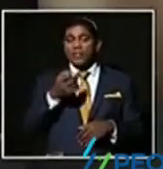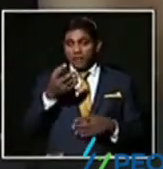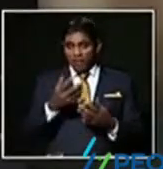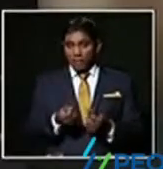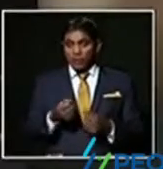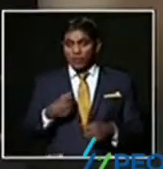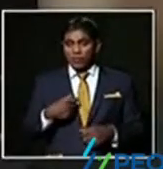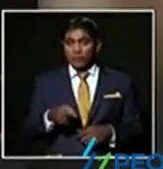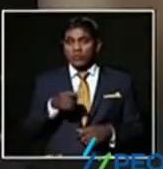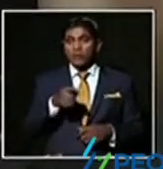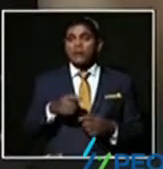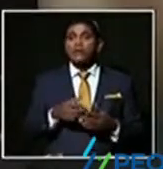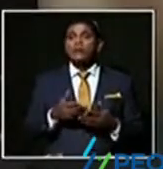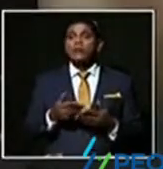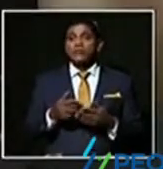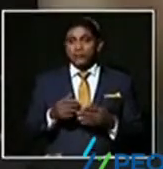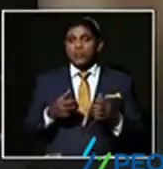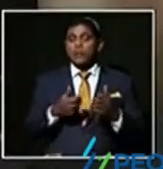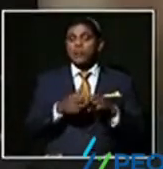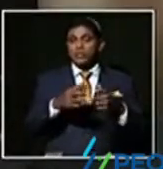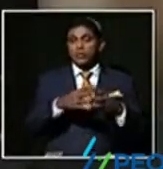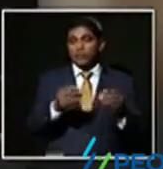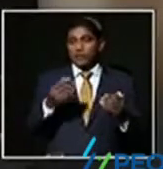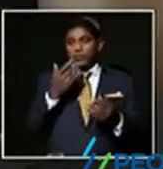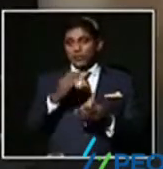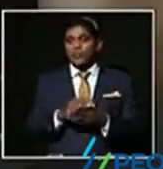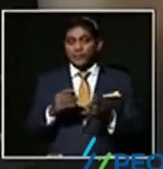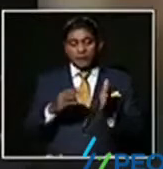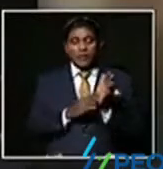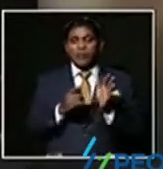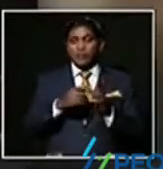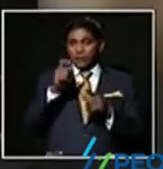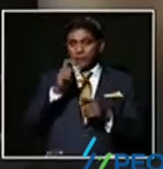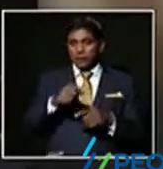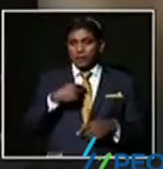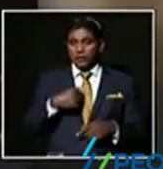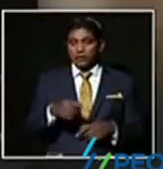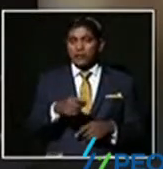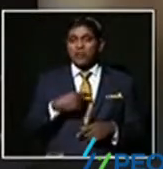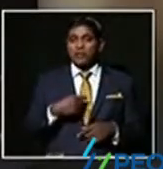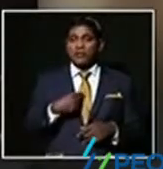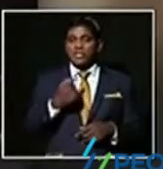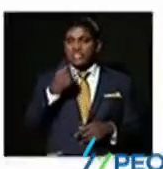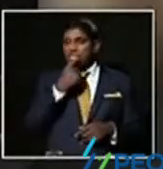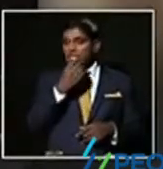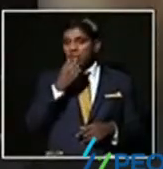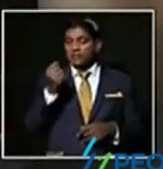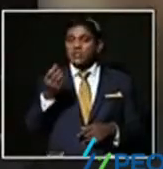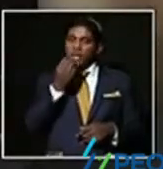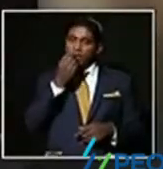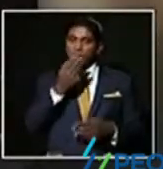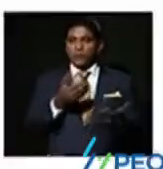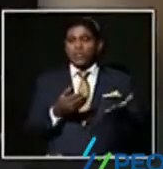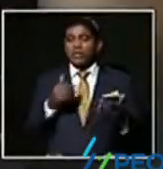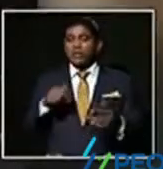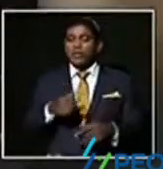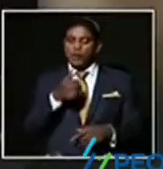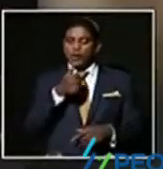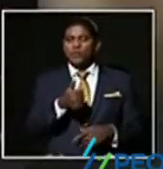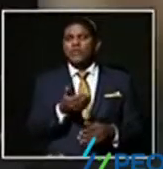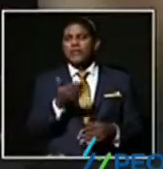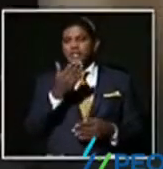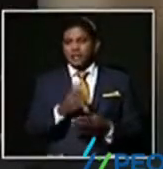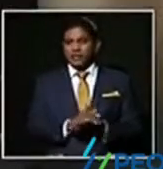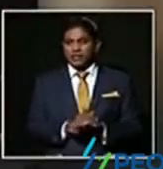හොඳට විසඳනවා. මහින්ද විජේසේකර මහත්තයා හිටියානා දත් නැතුව බත් කන්න තිබ්බා ඒ තාත්තාගේ කාලේ නා. මෙයා හොඳ වැඩි. ඔරලෝසු